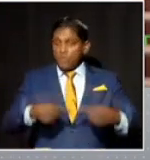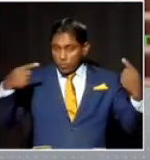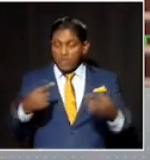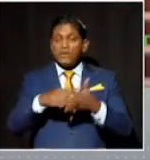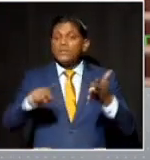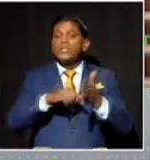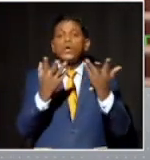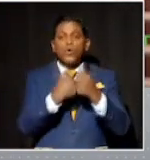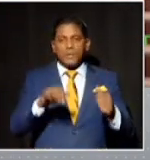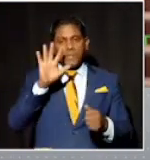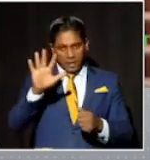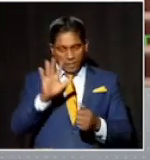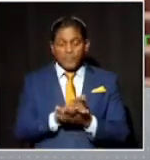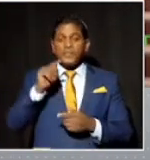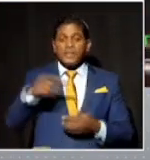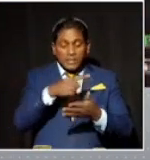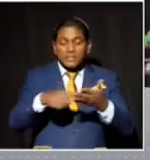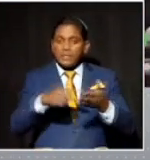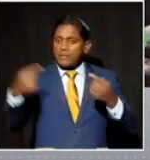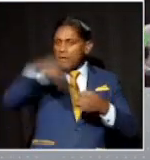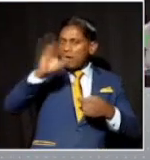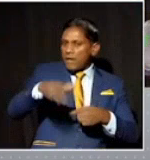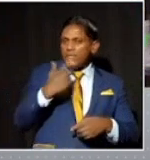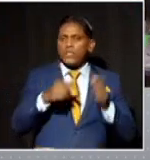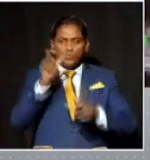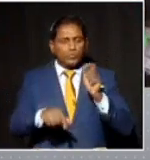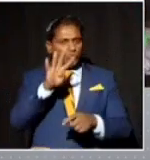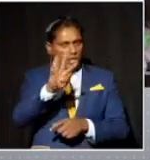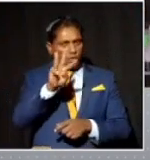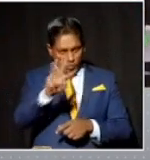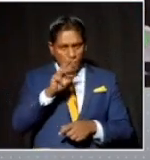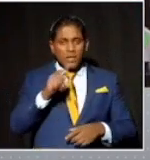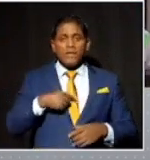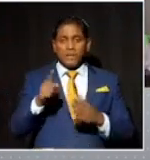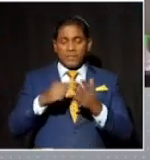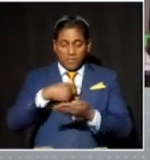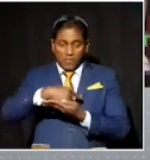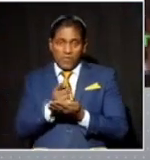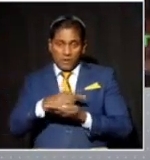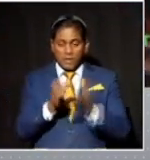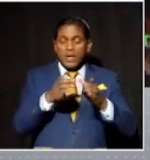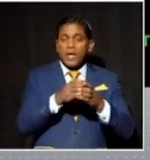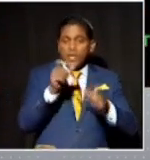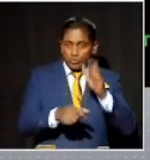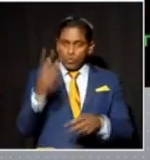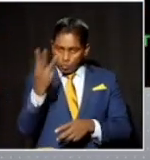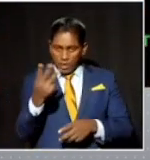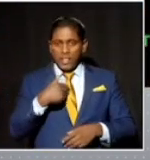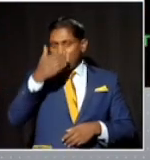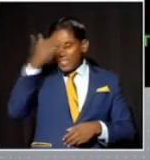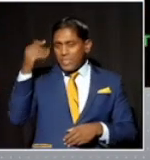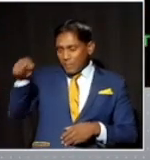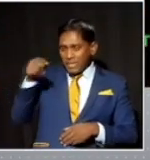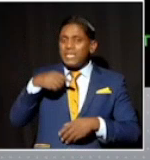ඡන්ද දීමෙන් වැළකී සිටි සංඛ්‍යාව 43ක්. ජාතික ජනබලවේගයේ මන්ත්‍රීවරුන් තිදෙනා හා දෙමළ ජාතික ජනතා පෙරමුණේ මන්ත්‍රීවරුන්